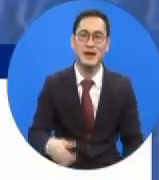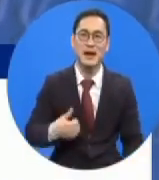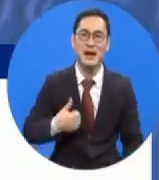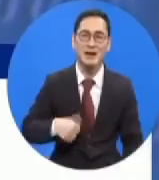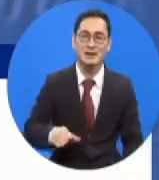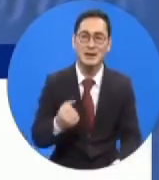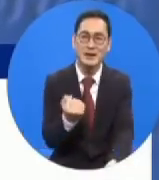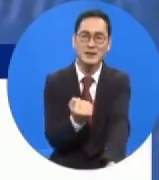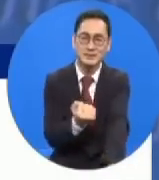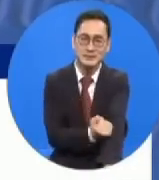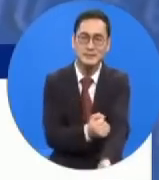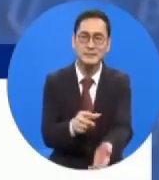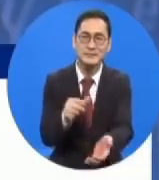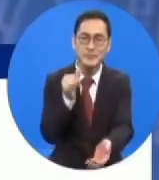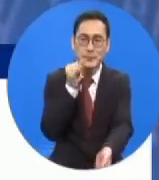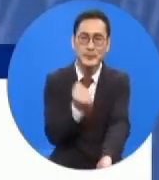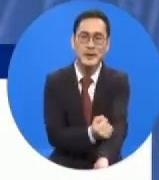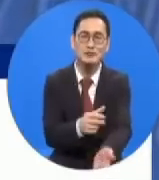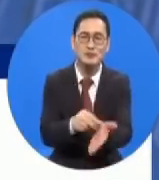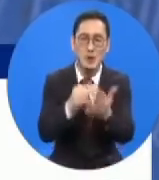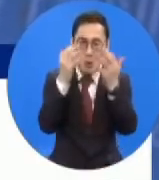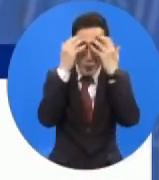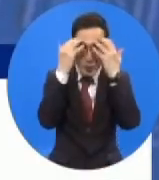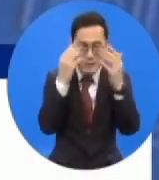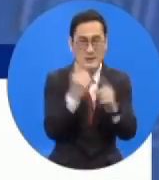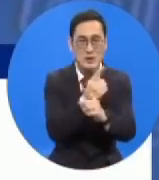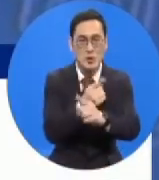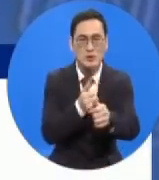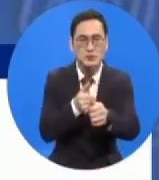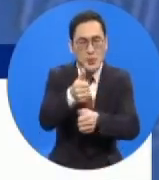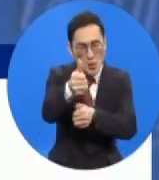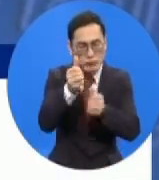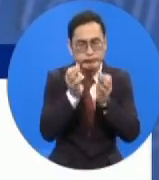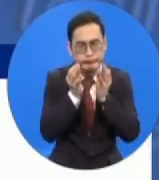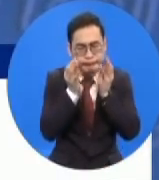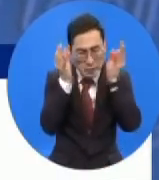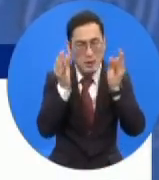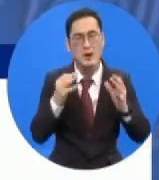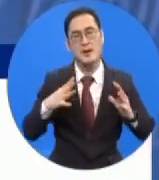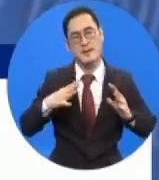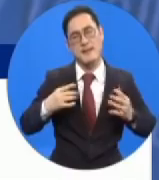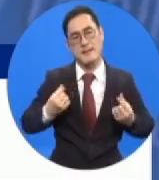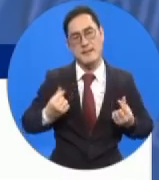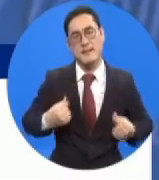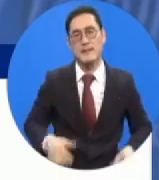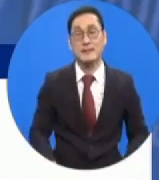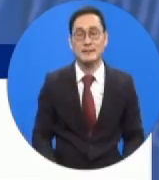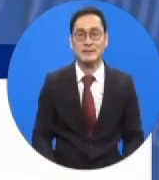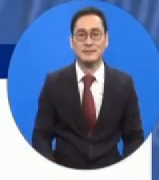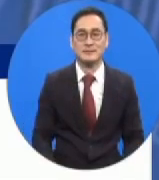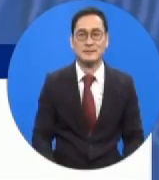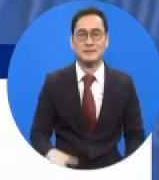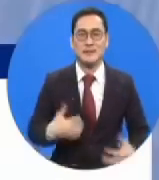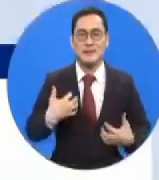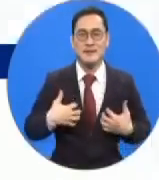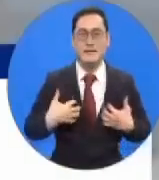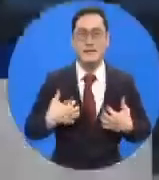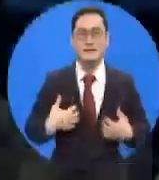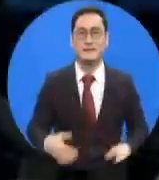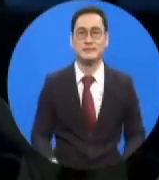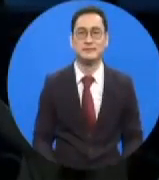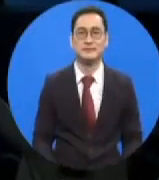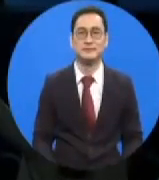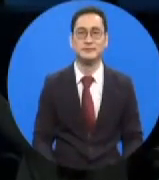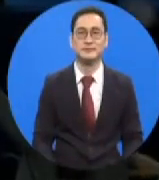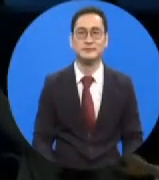home, had a drug problem. He's overtaken it. He's fixed it. He's worked on it. And I'm proud of him.